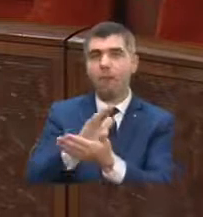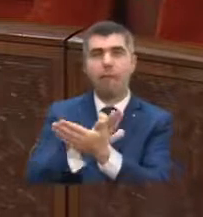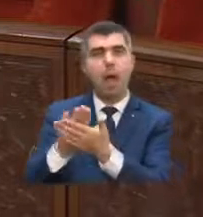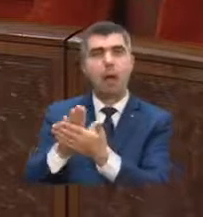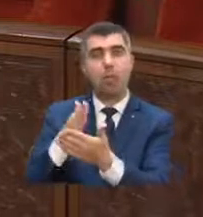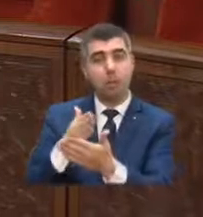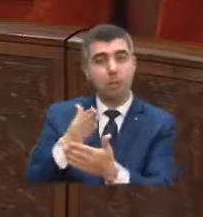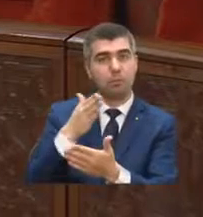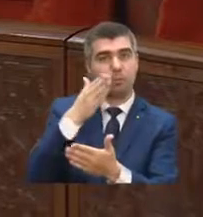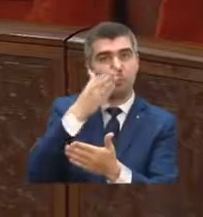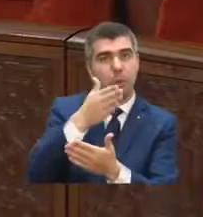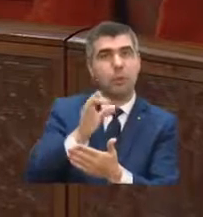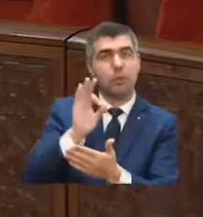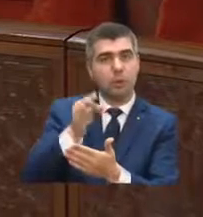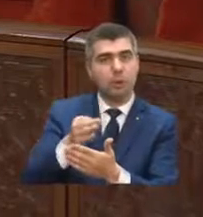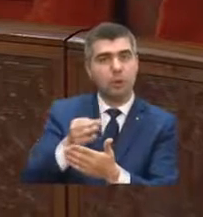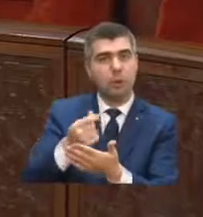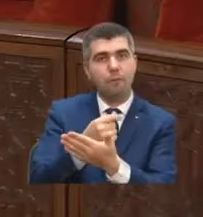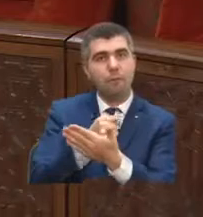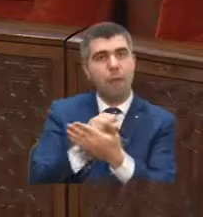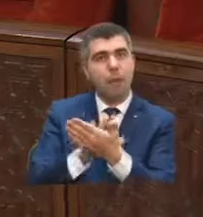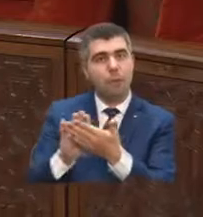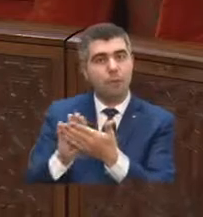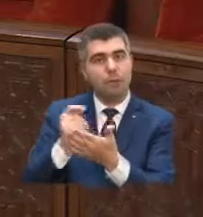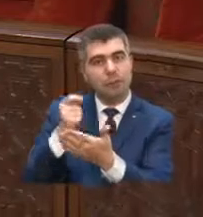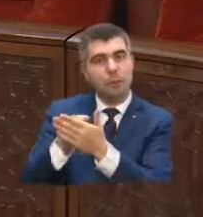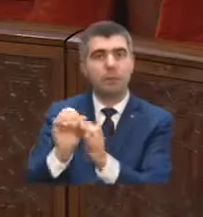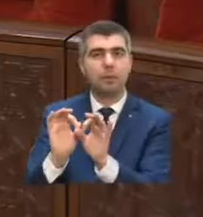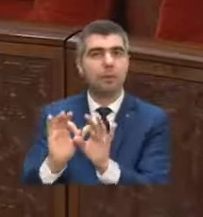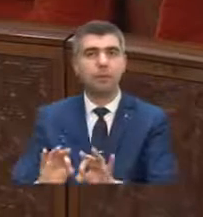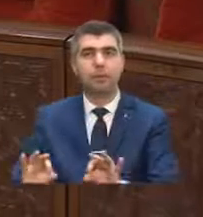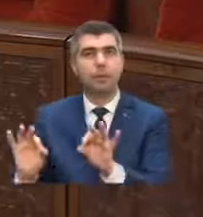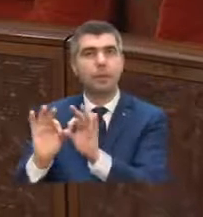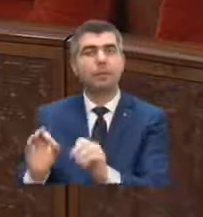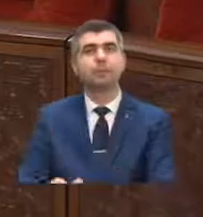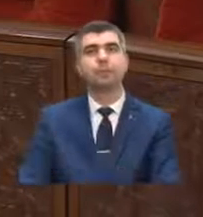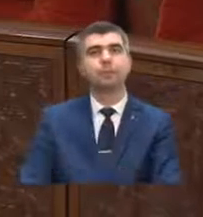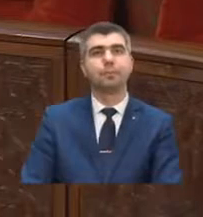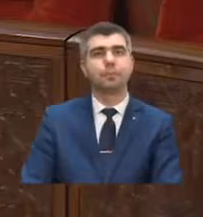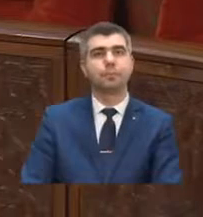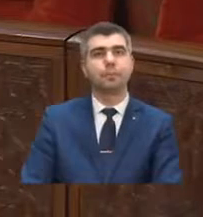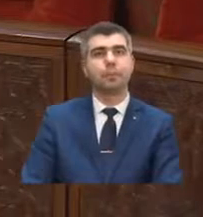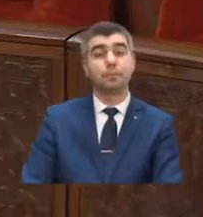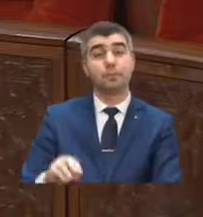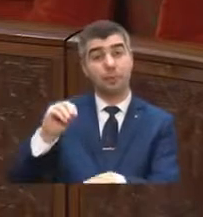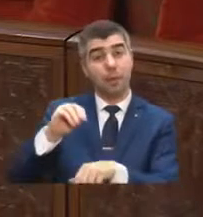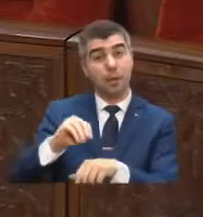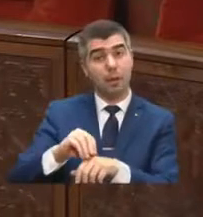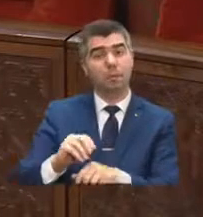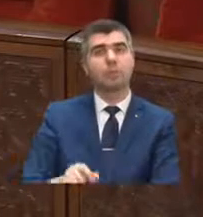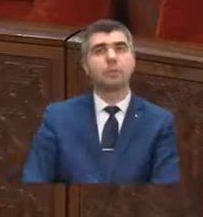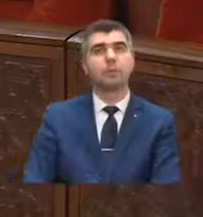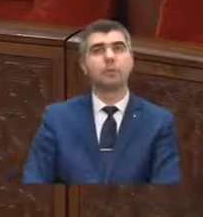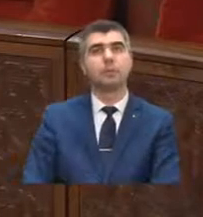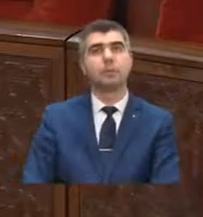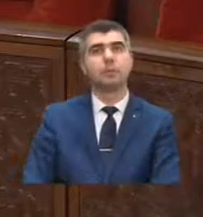الدواء المضاد للفيروس راه غياخذوا بالمجان باش ما نبقاوش نقولوا غالي ولا ما غالي. ثم مسألة أخرى